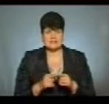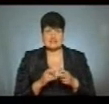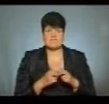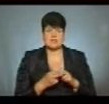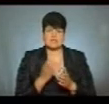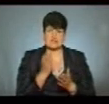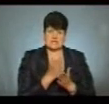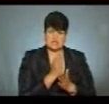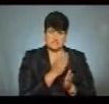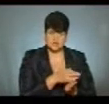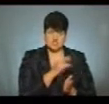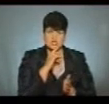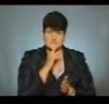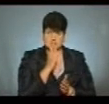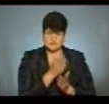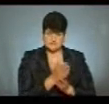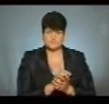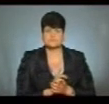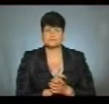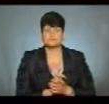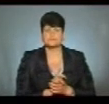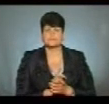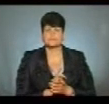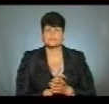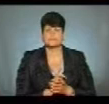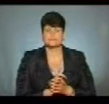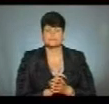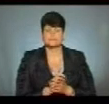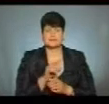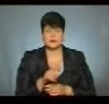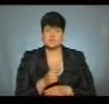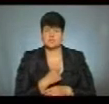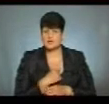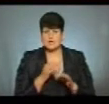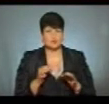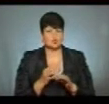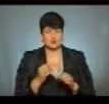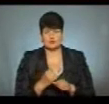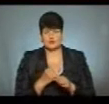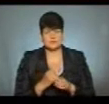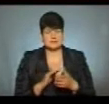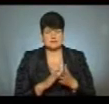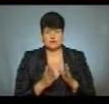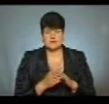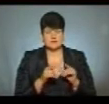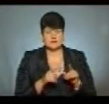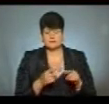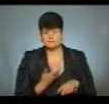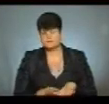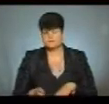Франківськ, напрямок на Чернівці. Там, на жаль, нічого не робиться і ситуація там